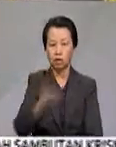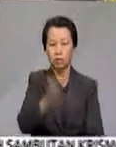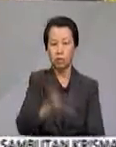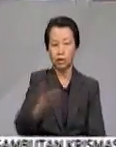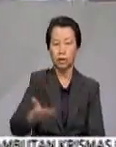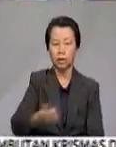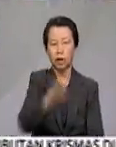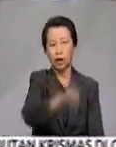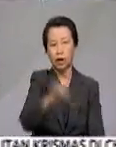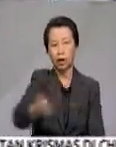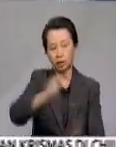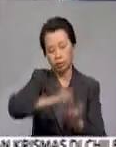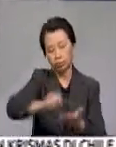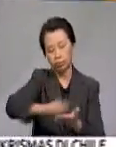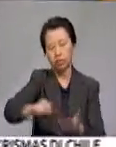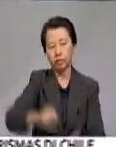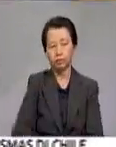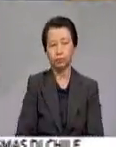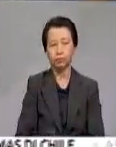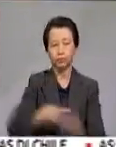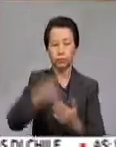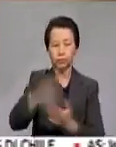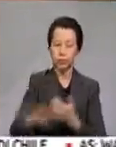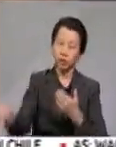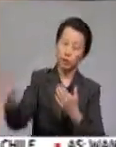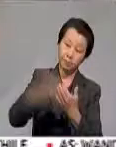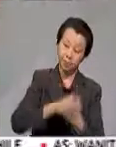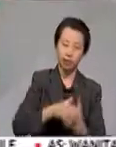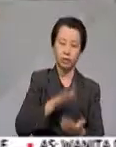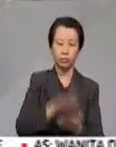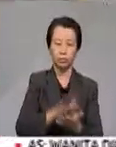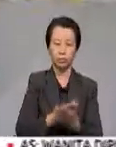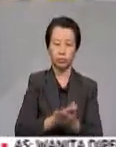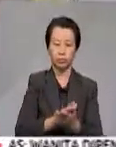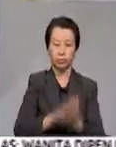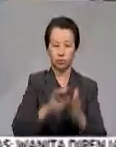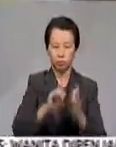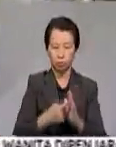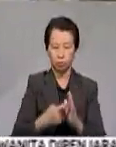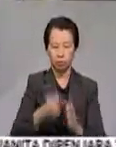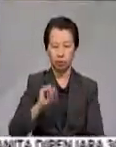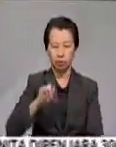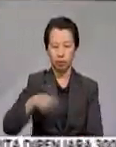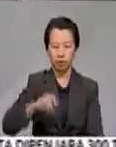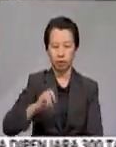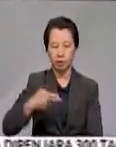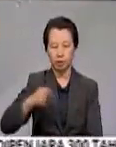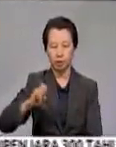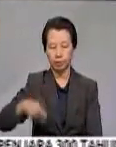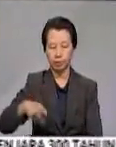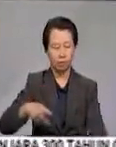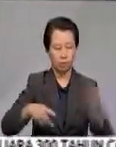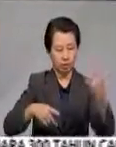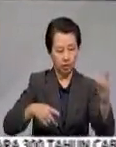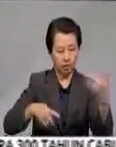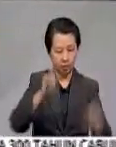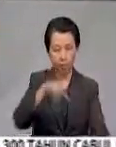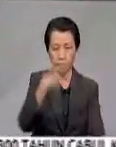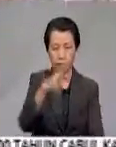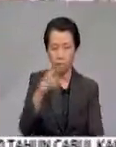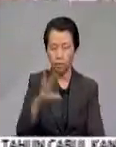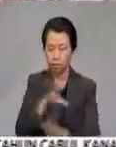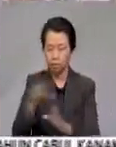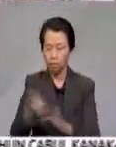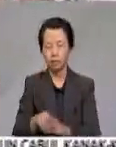saja. Program Back to School yang dilancar KPDNHEP sejak 18 Disember lalu